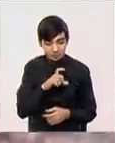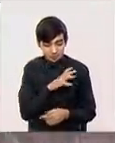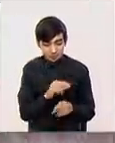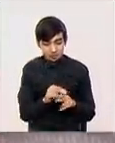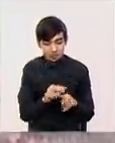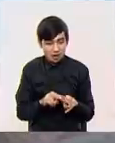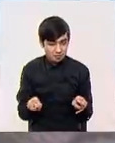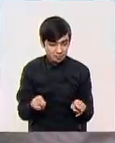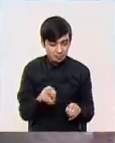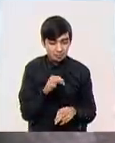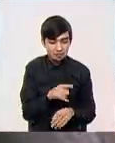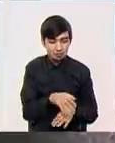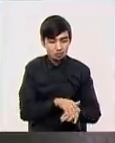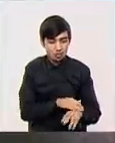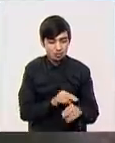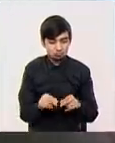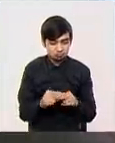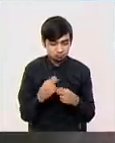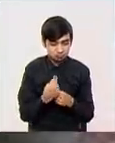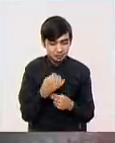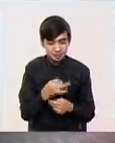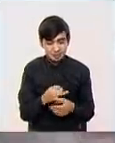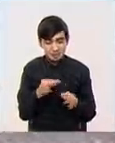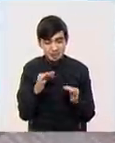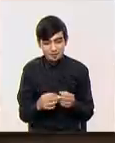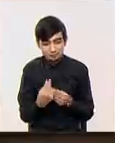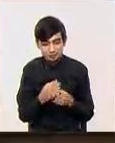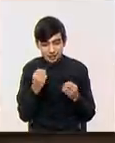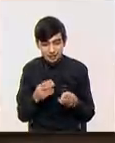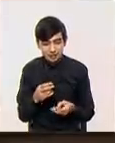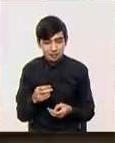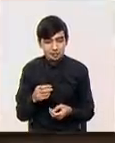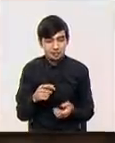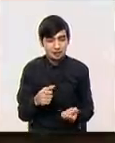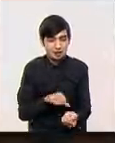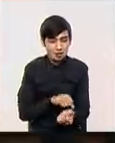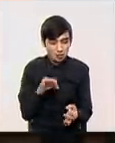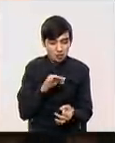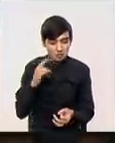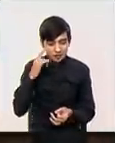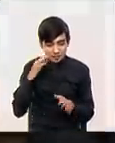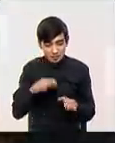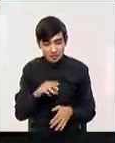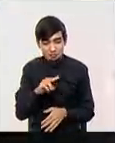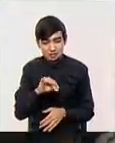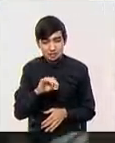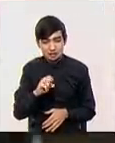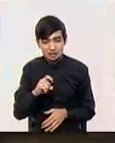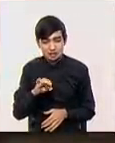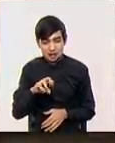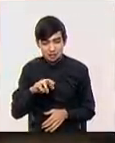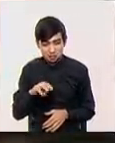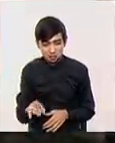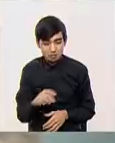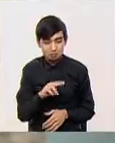жүргізіледі. Оның емі ұзақ, оңалту әрі оқшаулану арқылы наркологиялық орталықтарда психиатр, психолог мамандармен жүргізіледі.